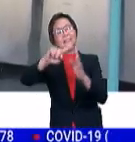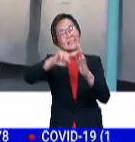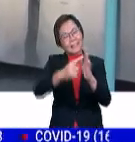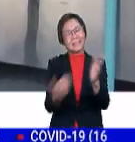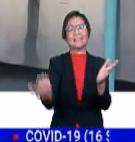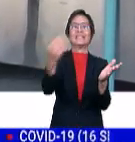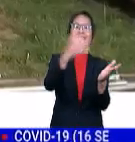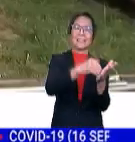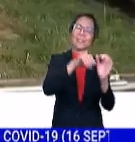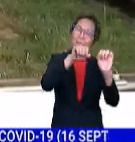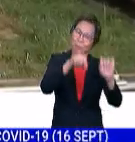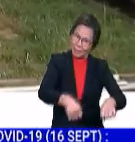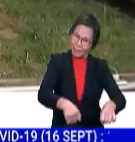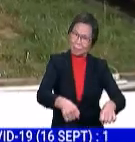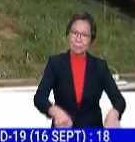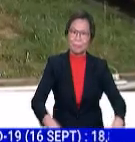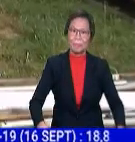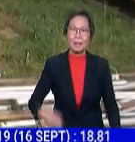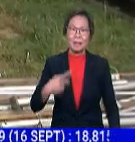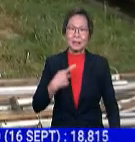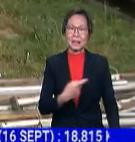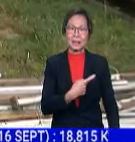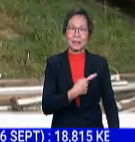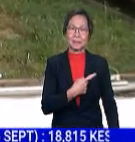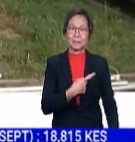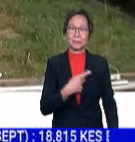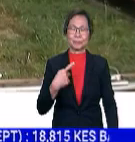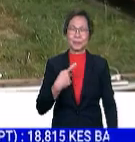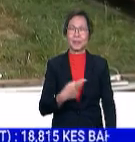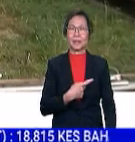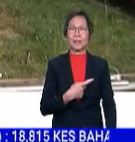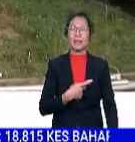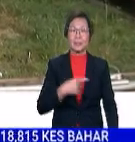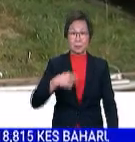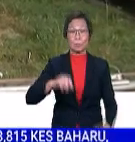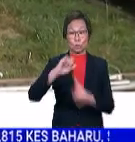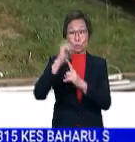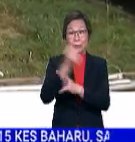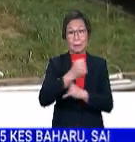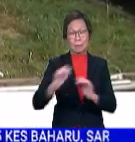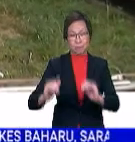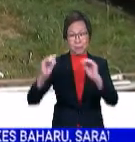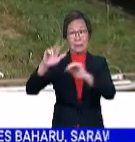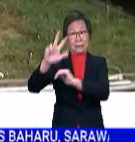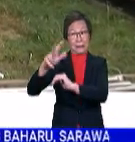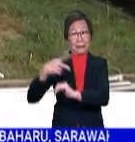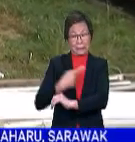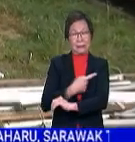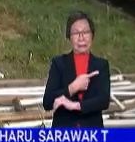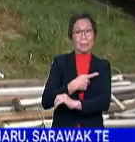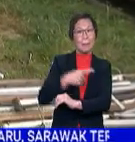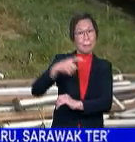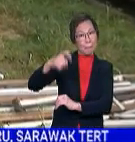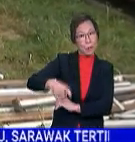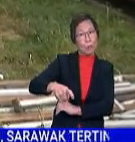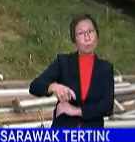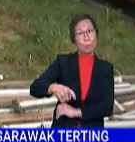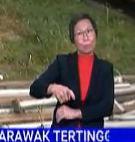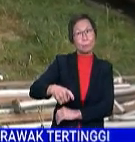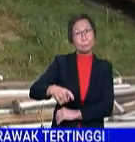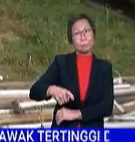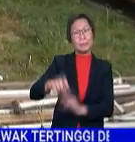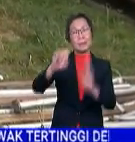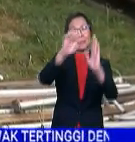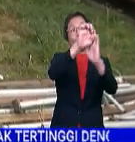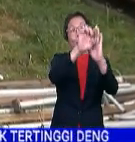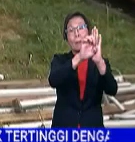semula. Kita berada dalam suasana ini sudah pasti memerlukan satu